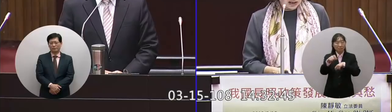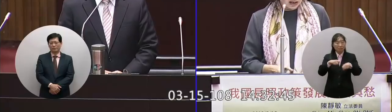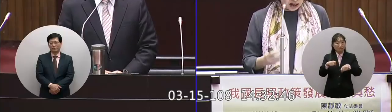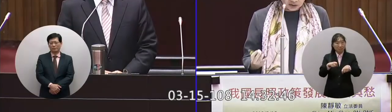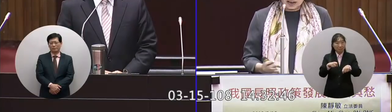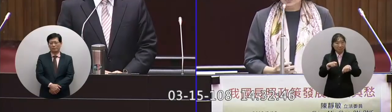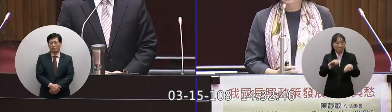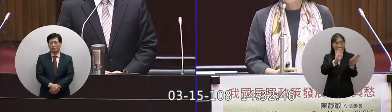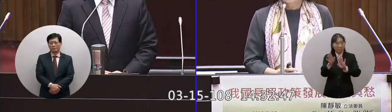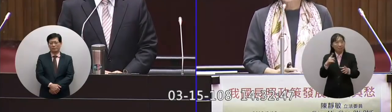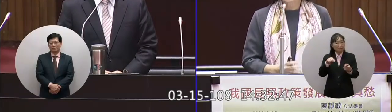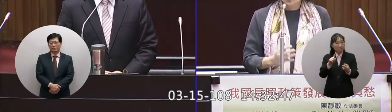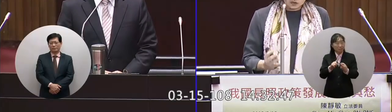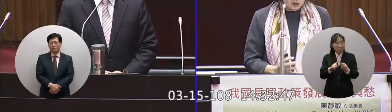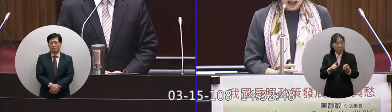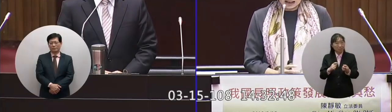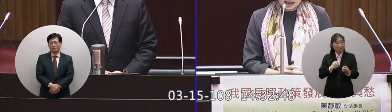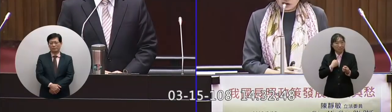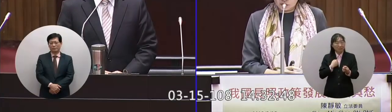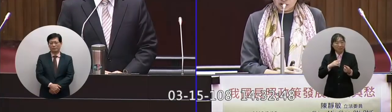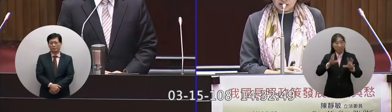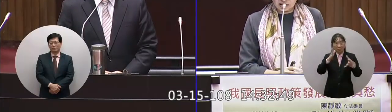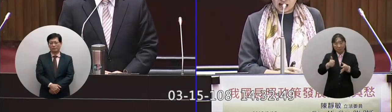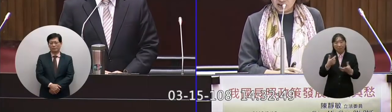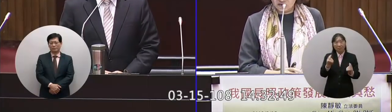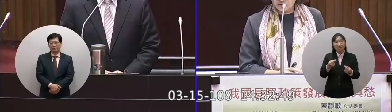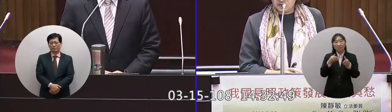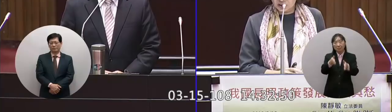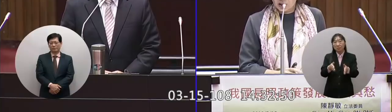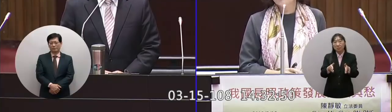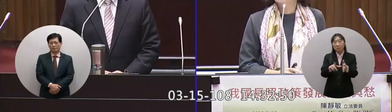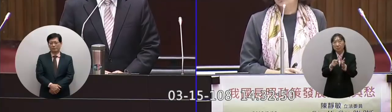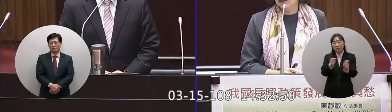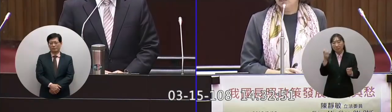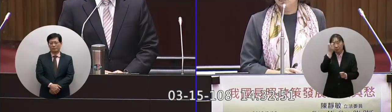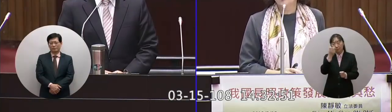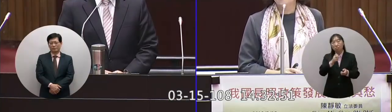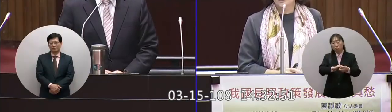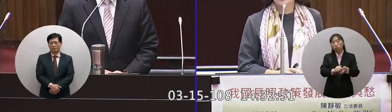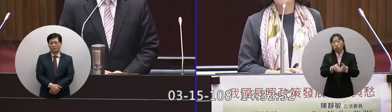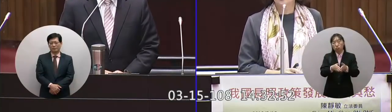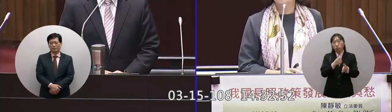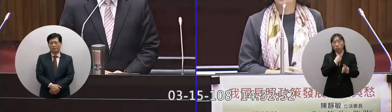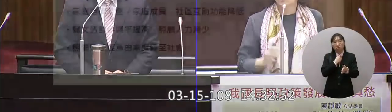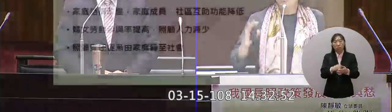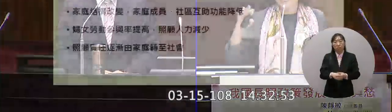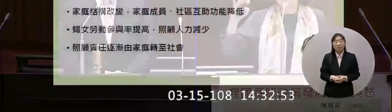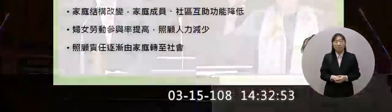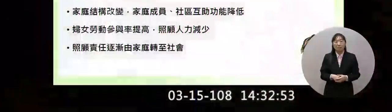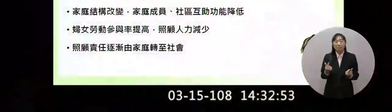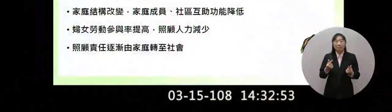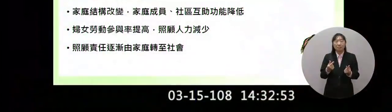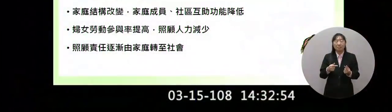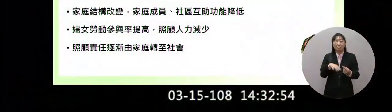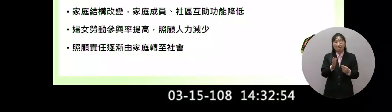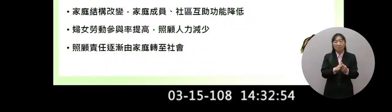院长一定很了解，这个好像总统啊，大家都觉得这个长照服务的必要，主要也把它看到这个国安